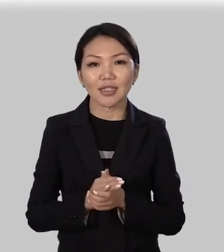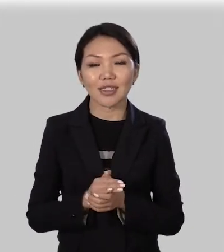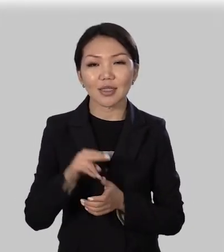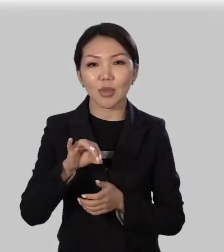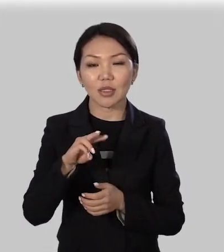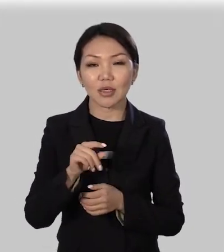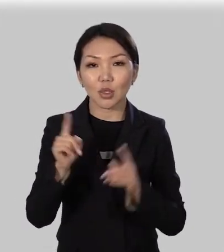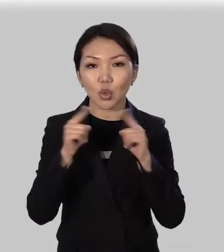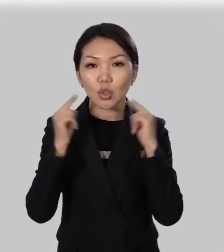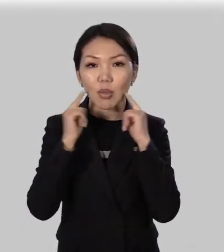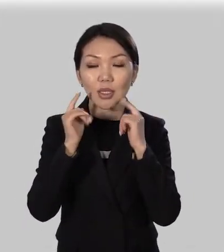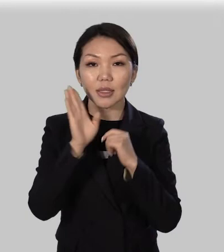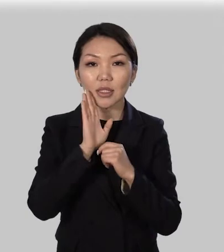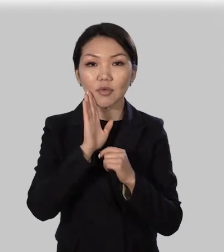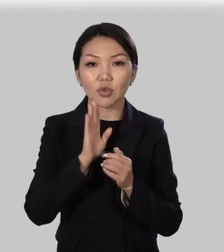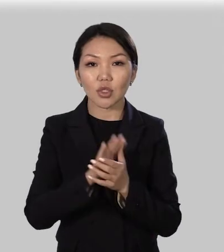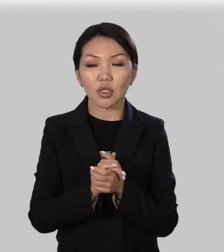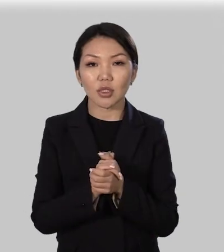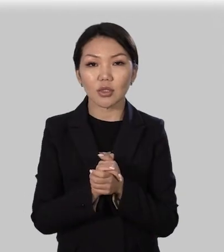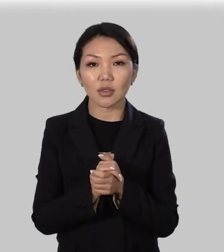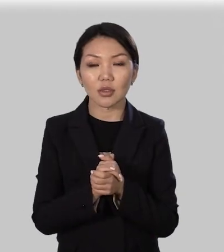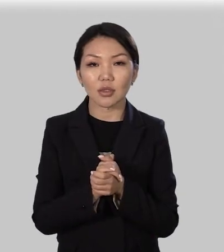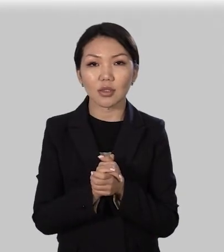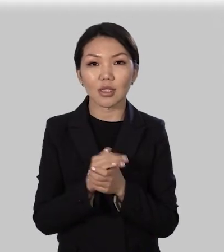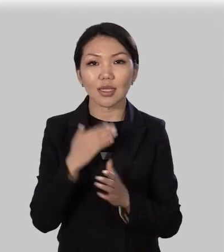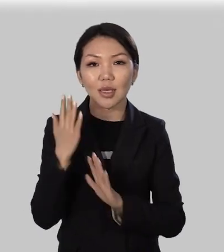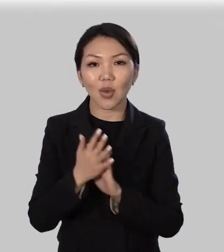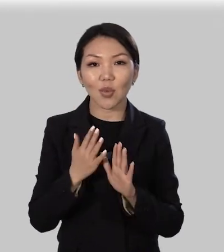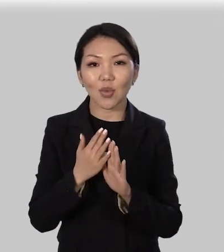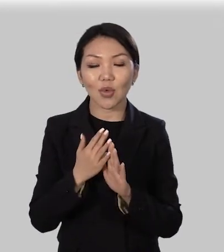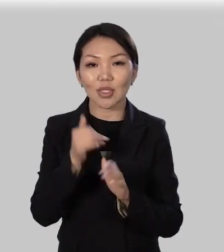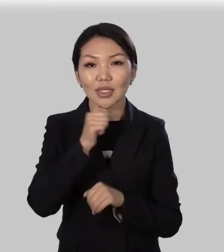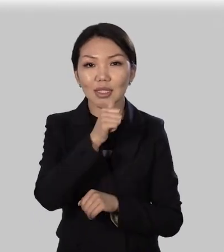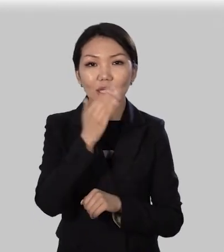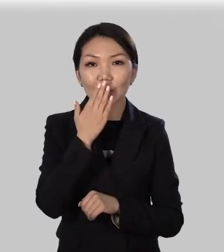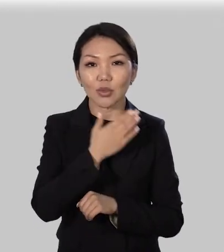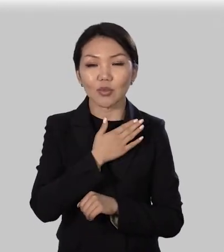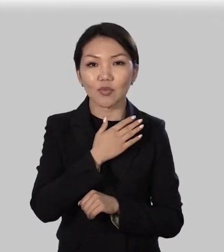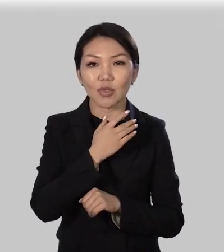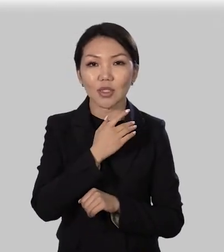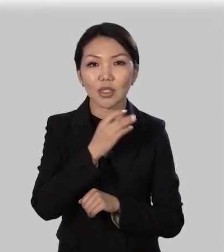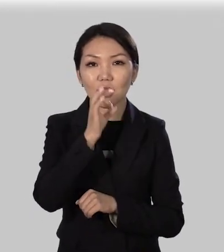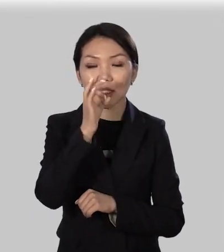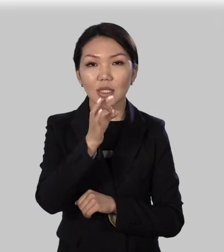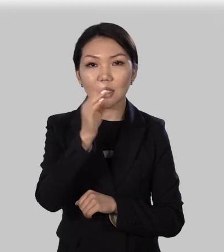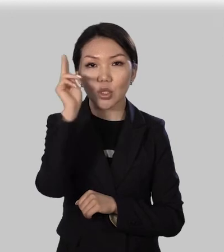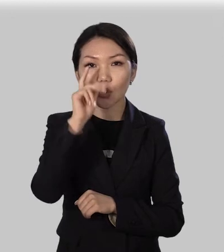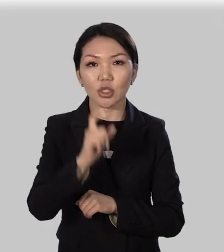улыбалась девушка. «Я открыл тайны любви, учитель!» – воскликнул ученик.